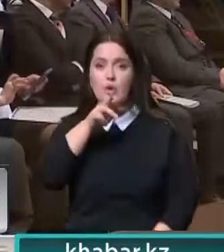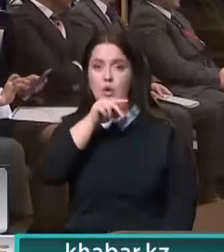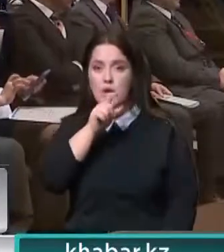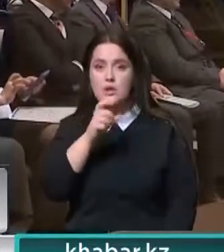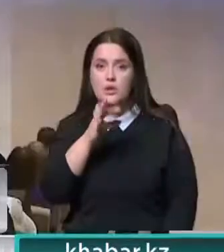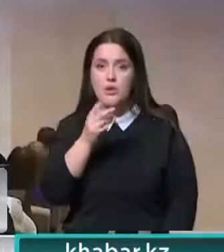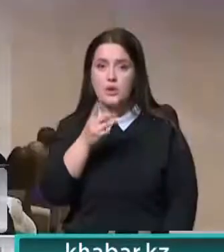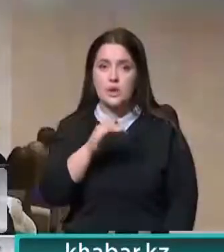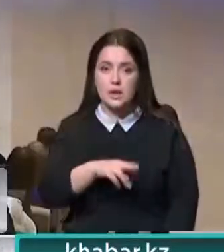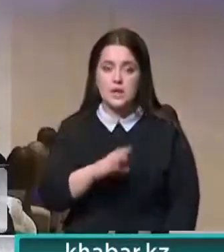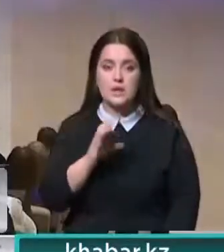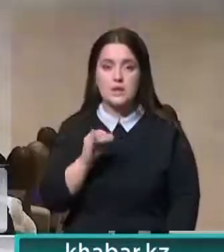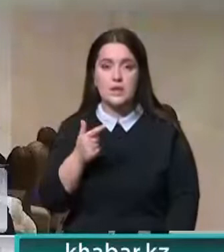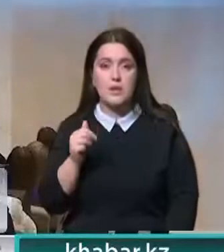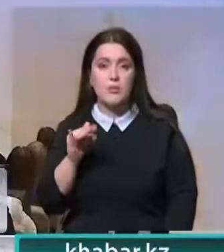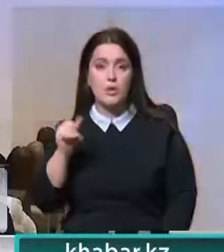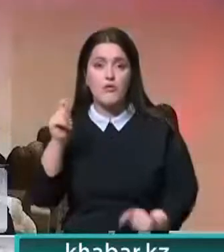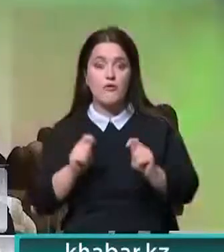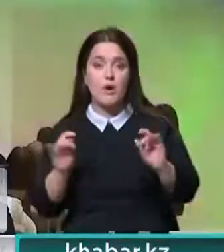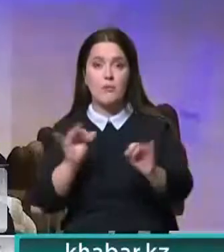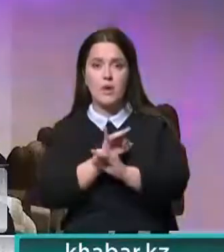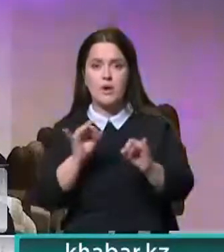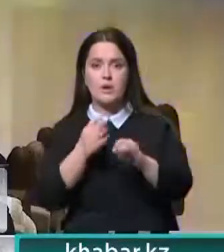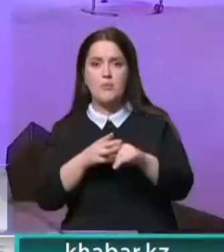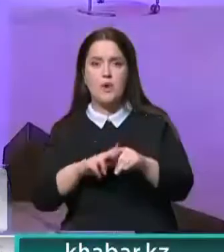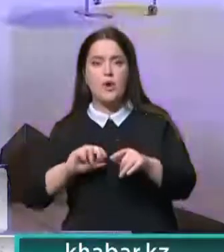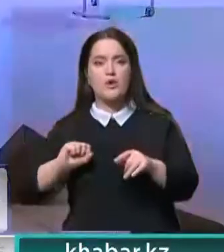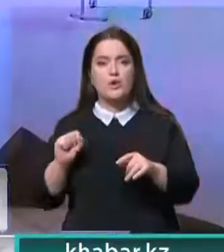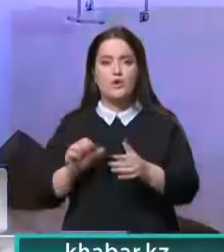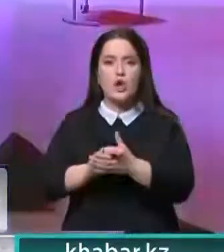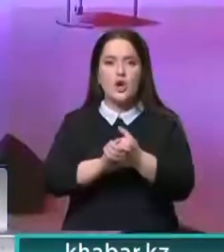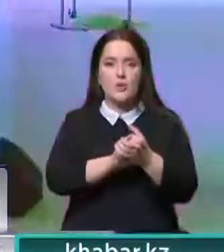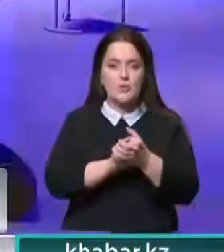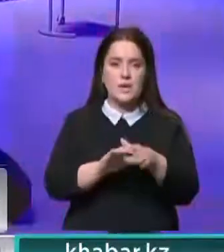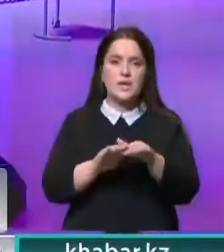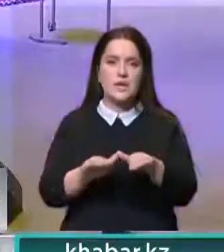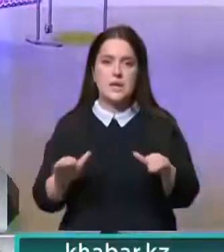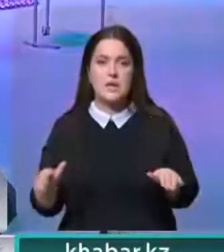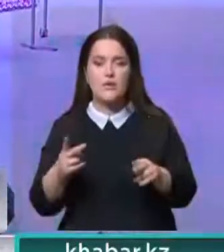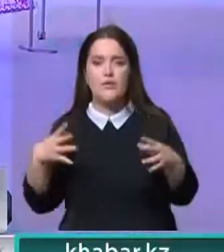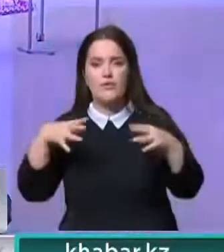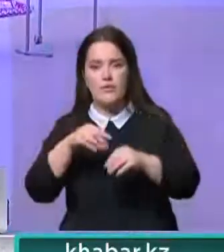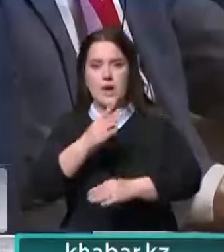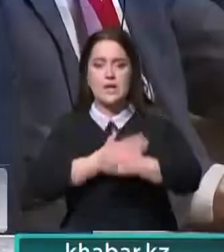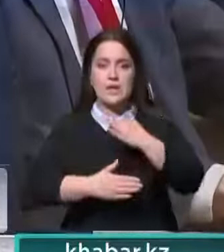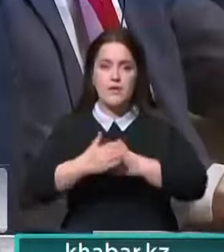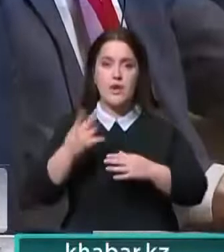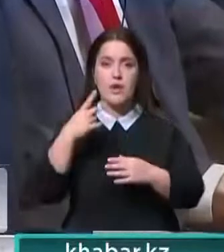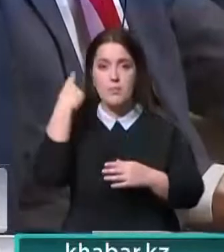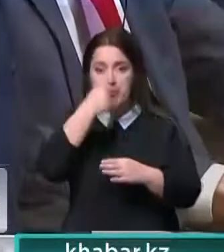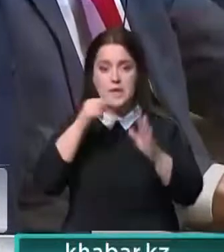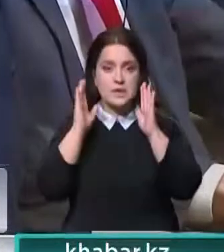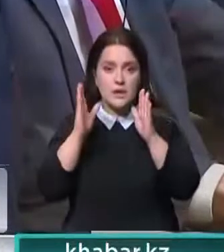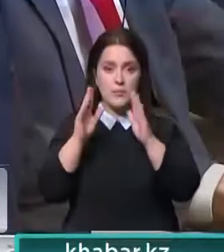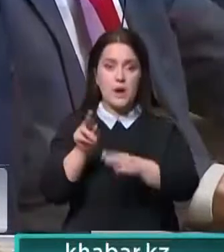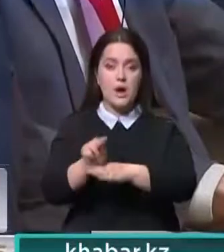Эстония, Сингапур. Во время форума участники поговорят также о создании дружелюбной дошкольной среды, инклюзивном и персонализированном обучении, а